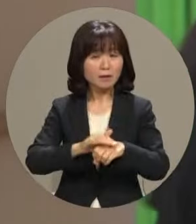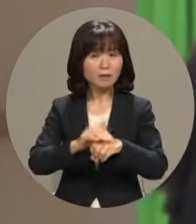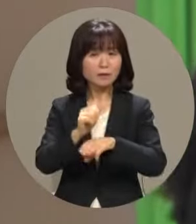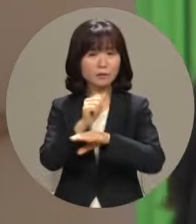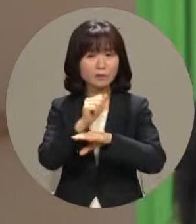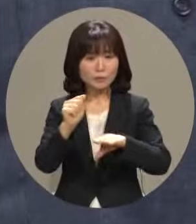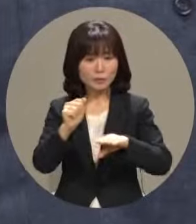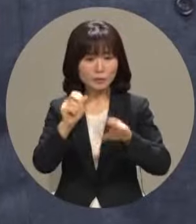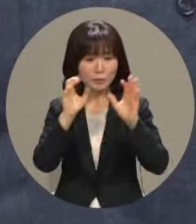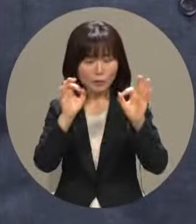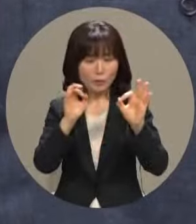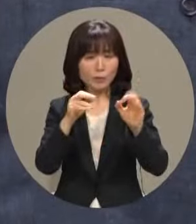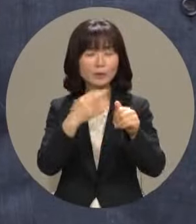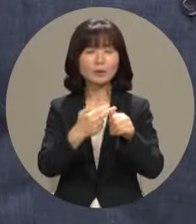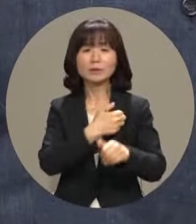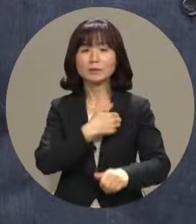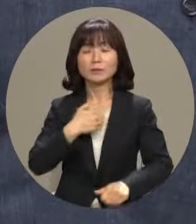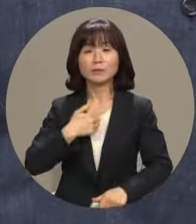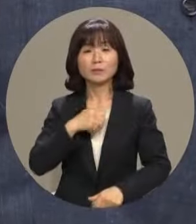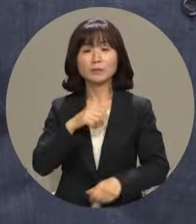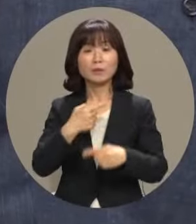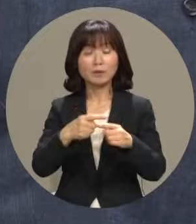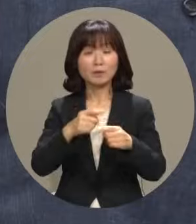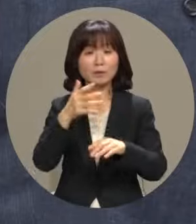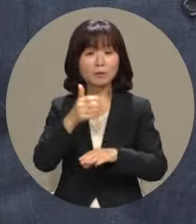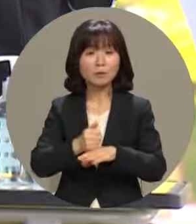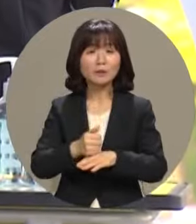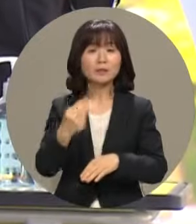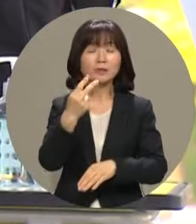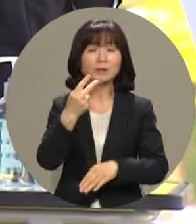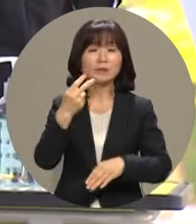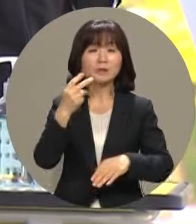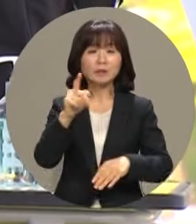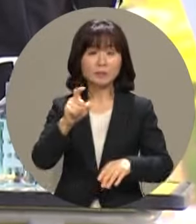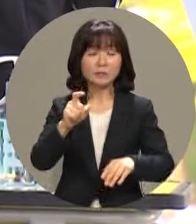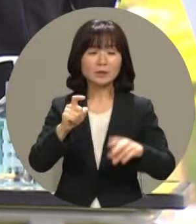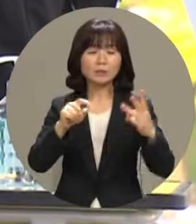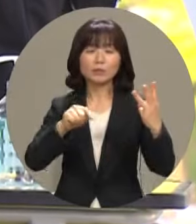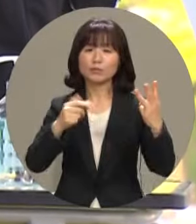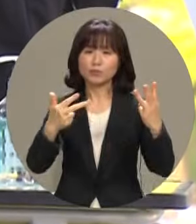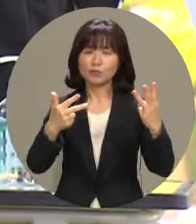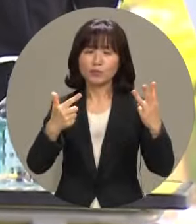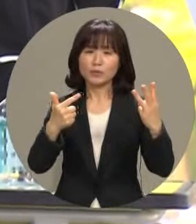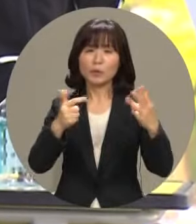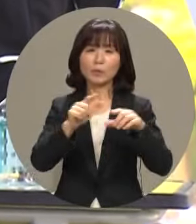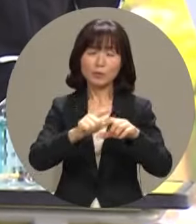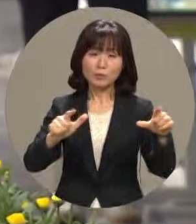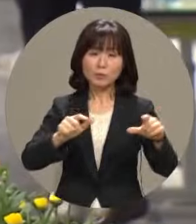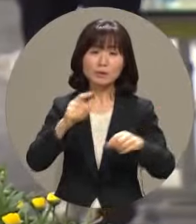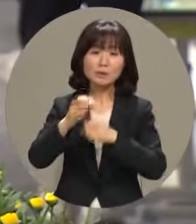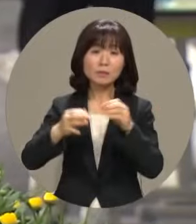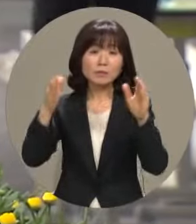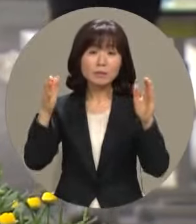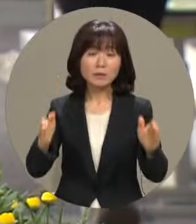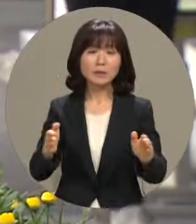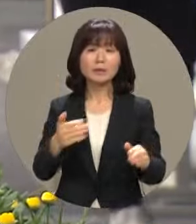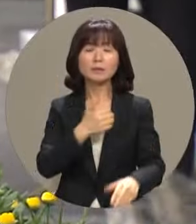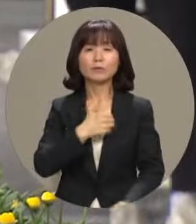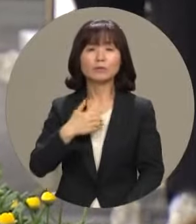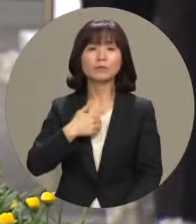교사 만족도를 살펴본 건데 지난 2010년 3.62점으로 보통 수준이던 점수는 10여년만에 만족